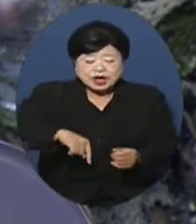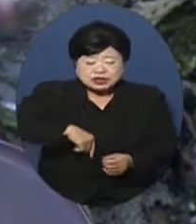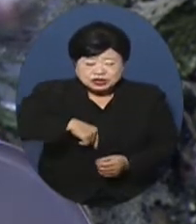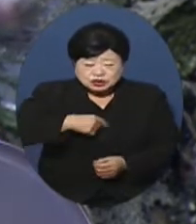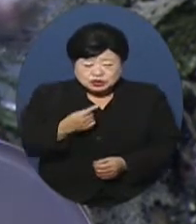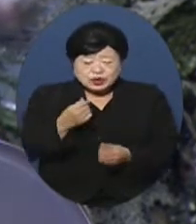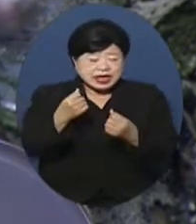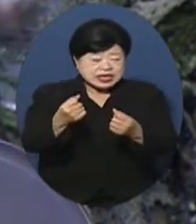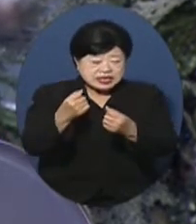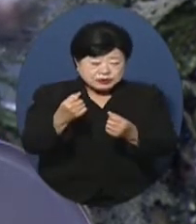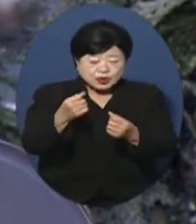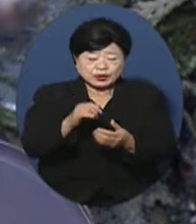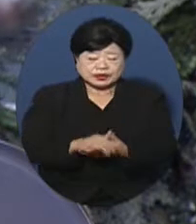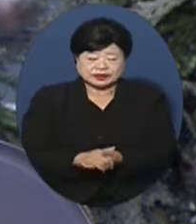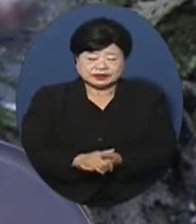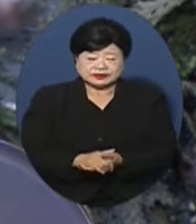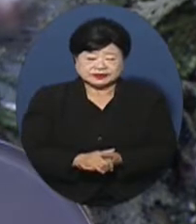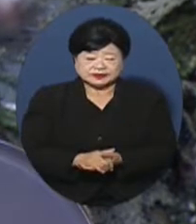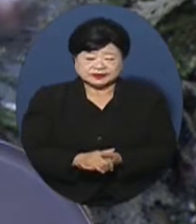힘으로는